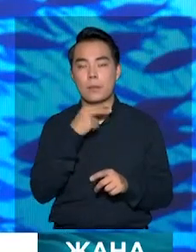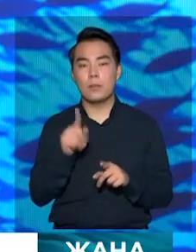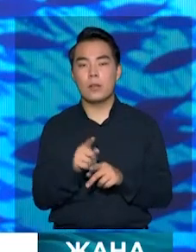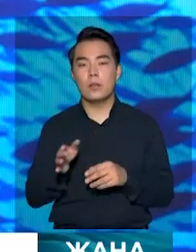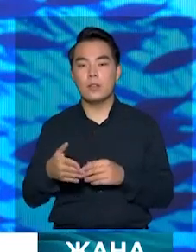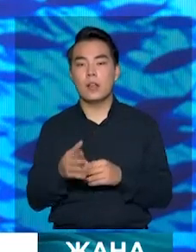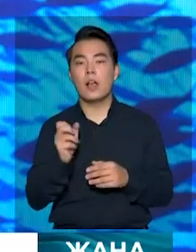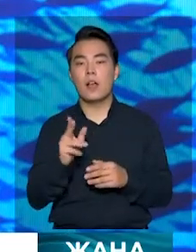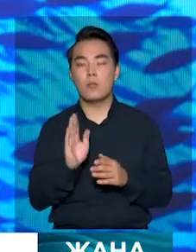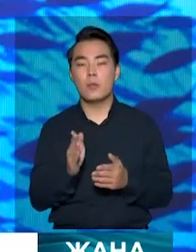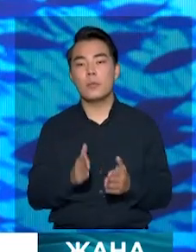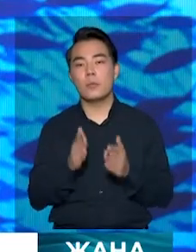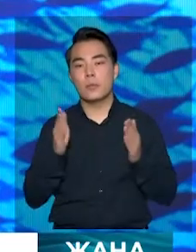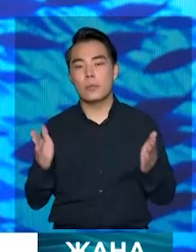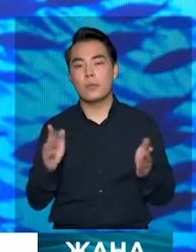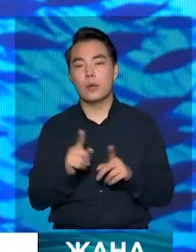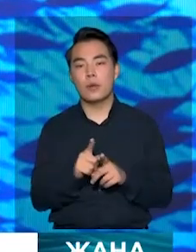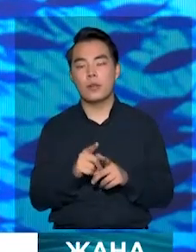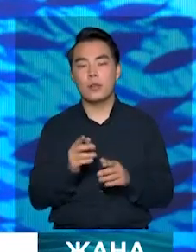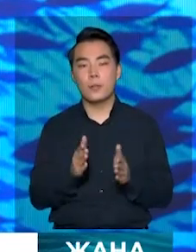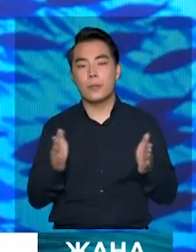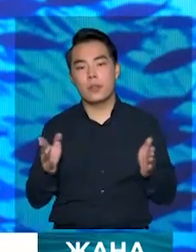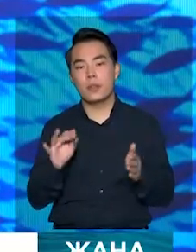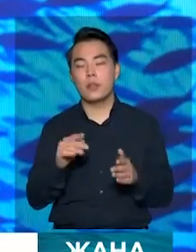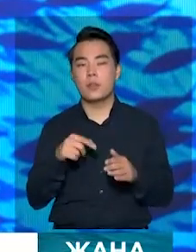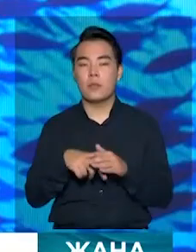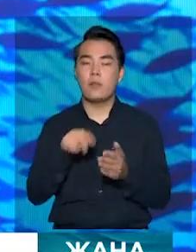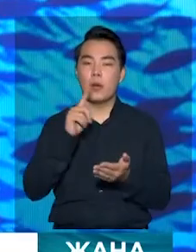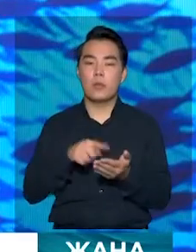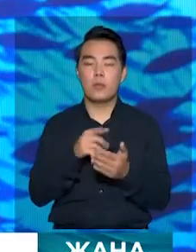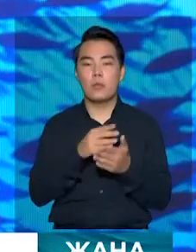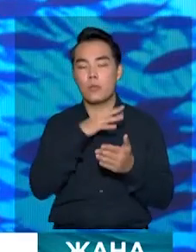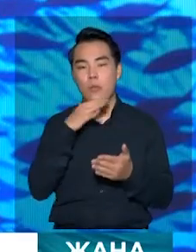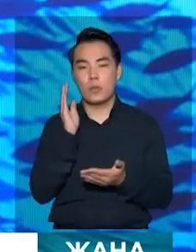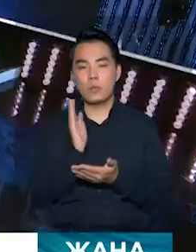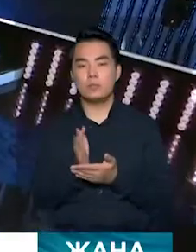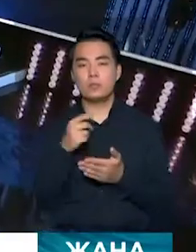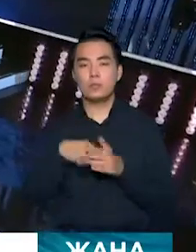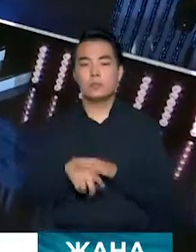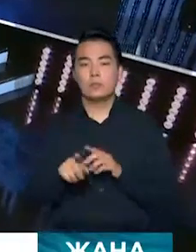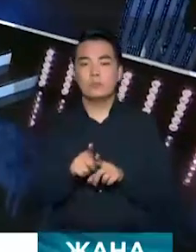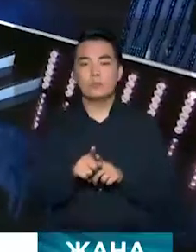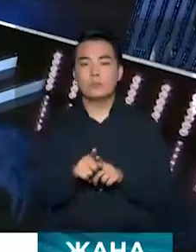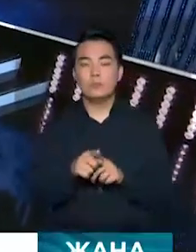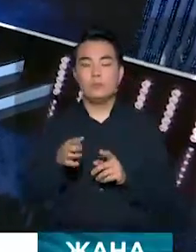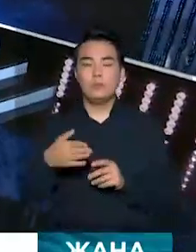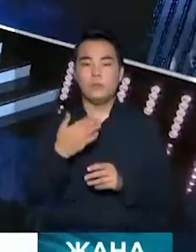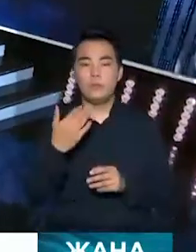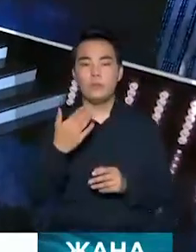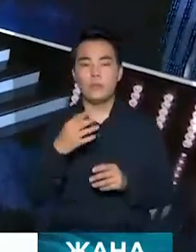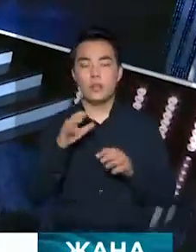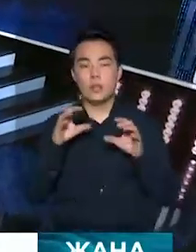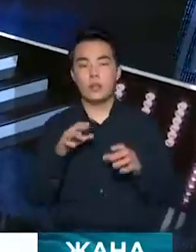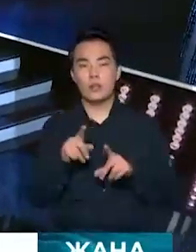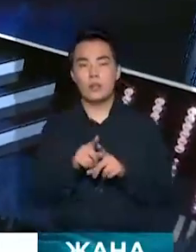өсіреміз, қандай пайда табуға болады деген сұрақтар көп. Ол себептен біздің балық шаруашылығы комитетінің сайтында